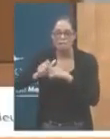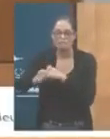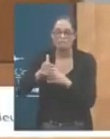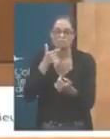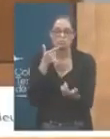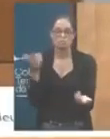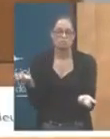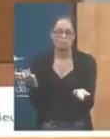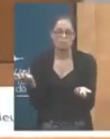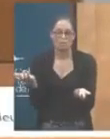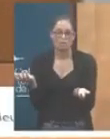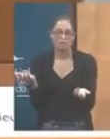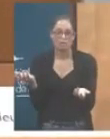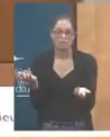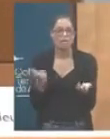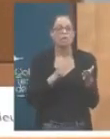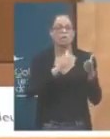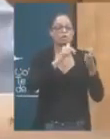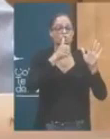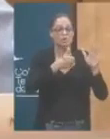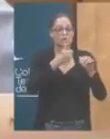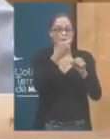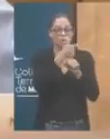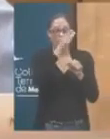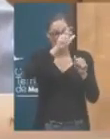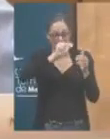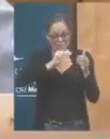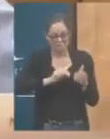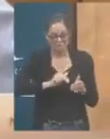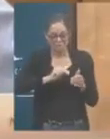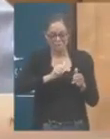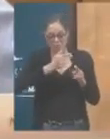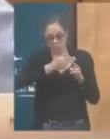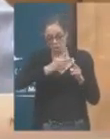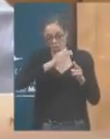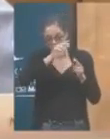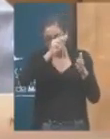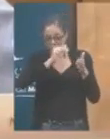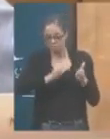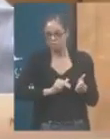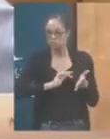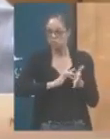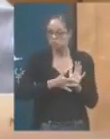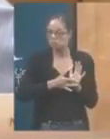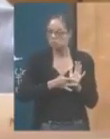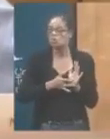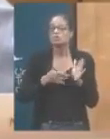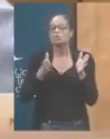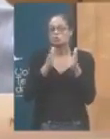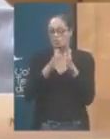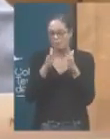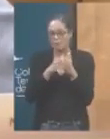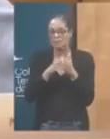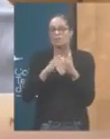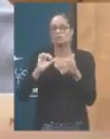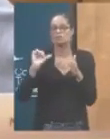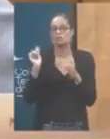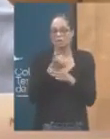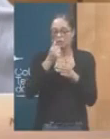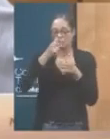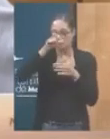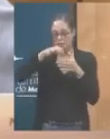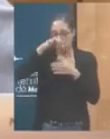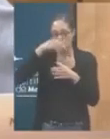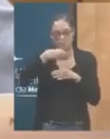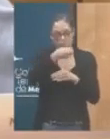signé la pétition de leur nom. Je demande que l'on transmette à chaque élu ces pétitions.